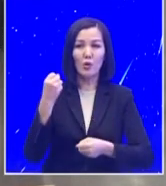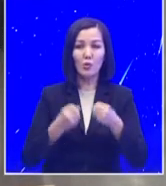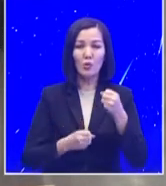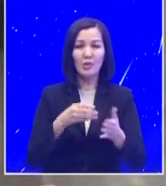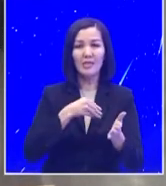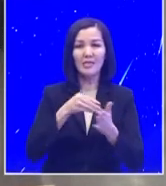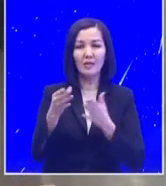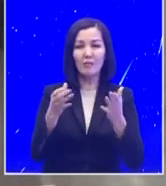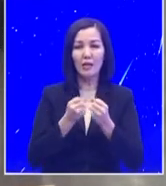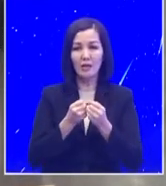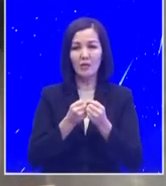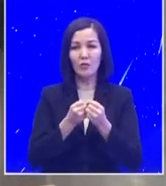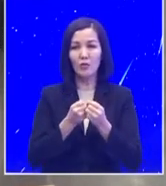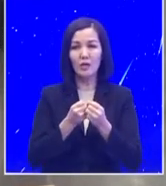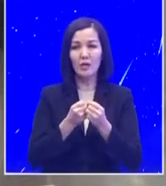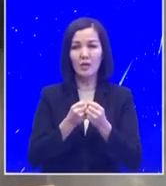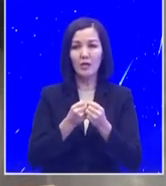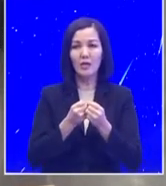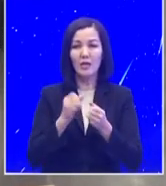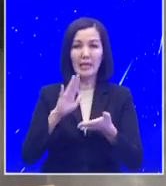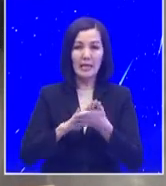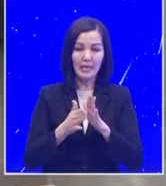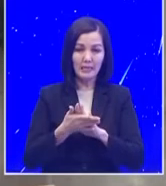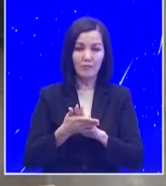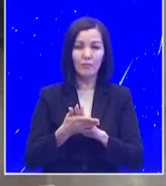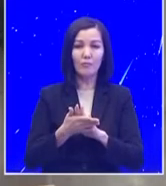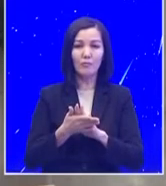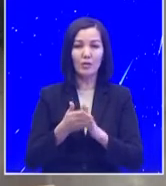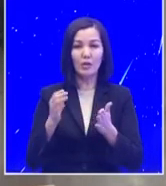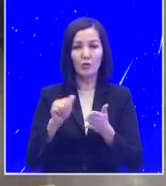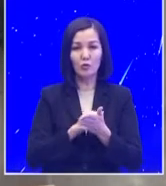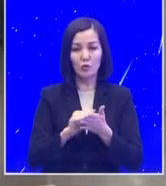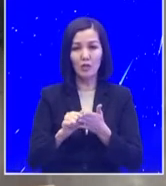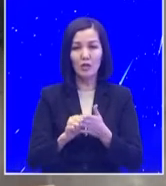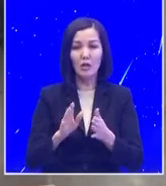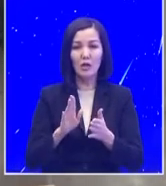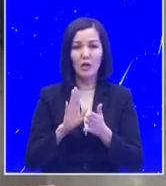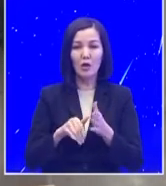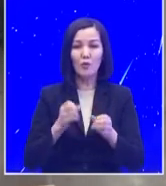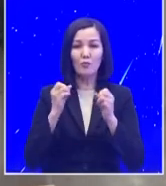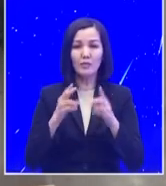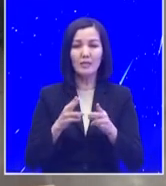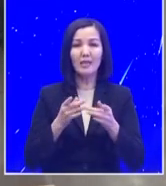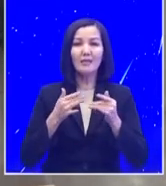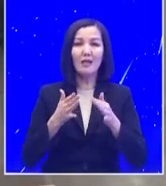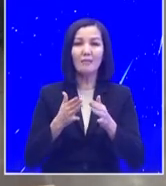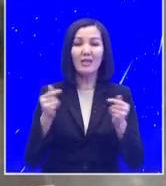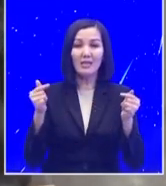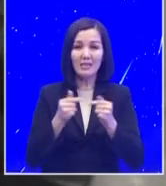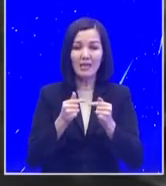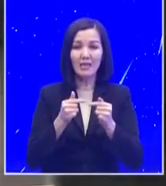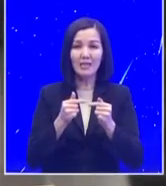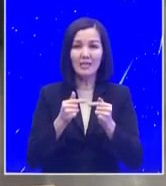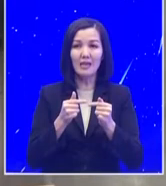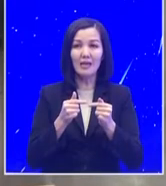сатып алған туралы келісім шарты, сонымен қатар қауіпсіздік көлік қауіпсіздік талаптарына сәйкестігі